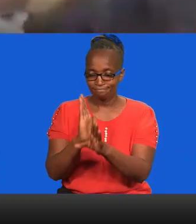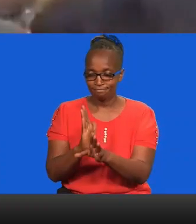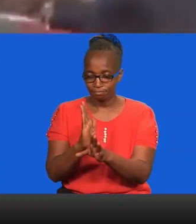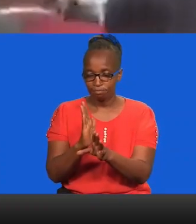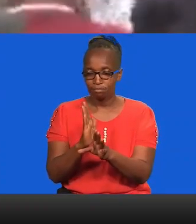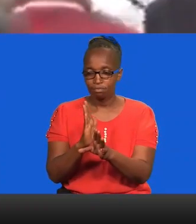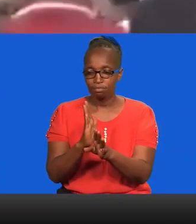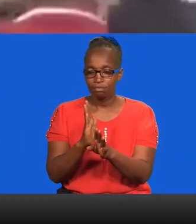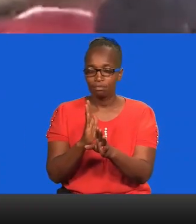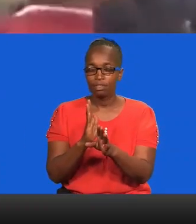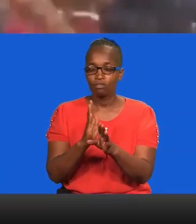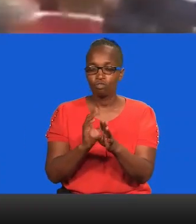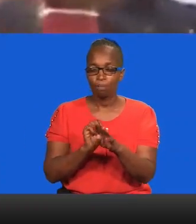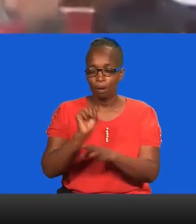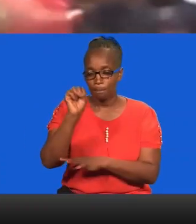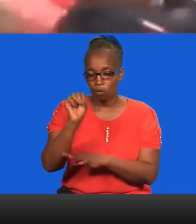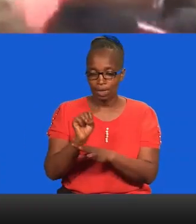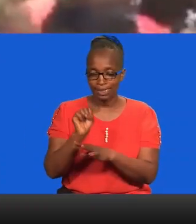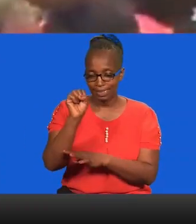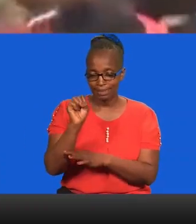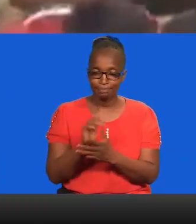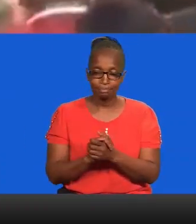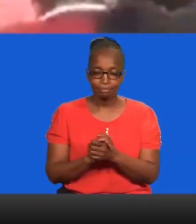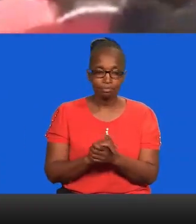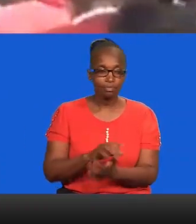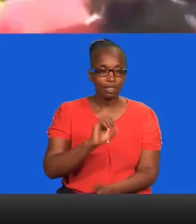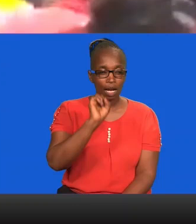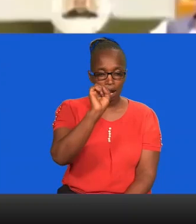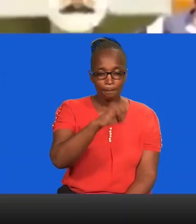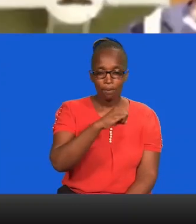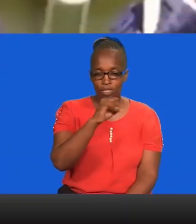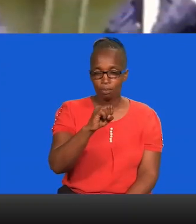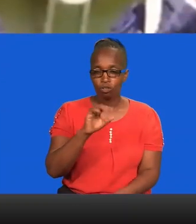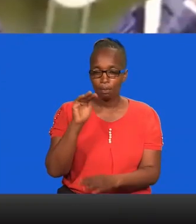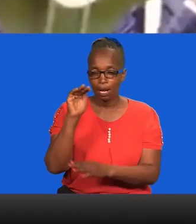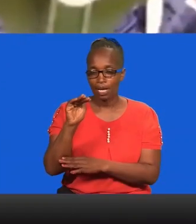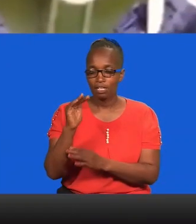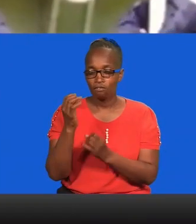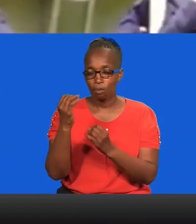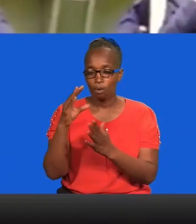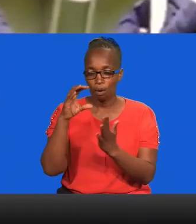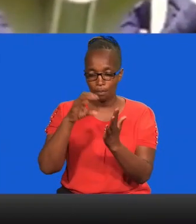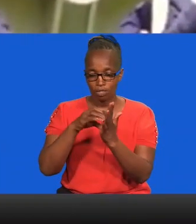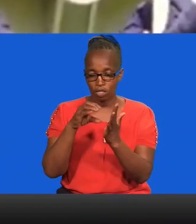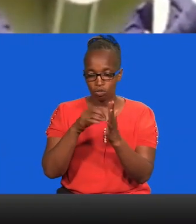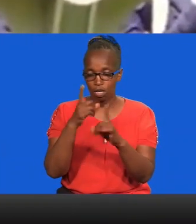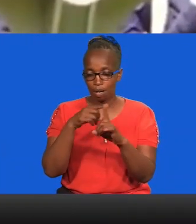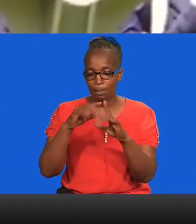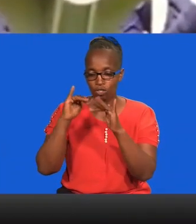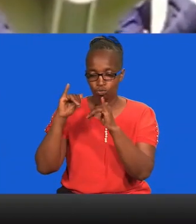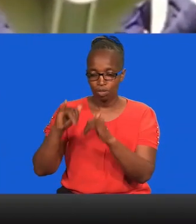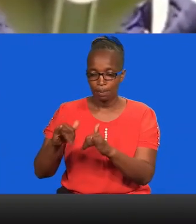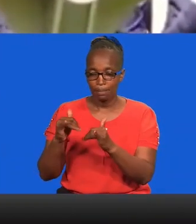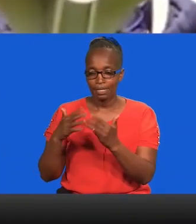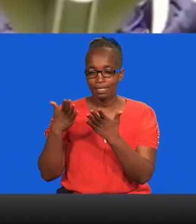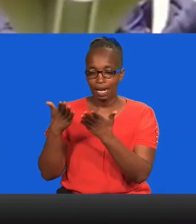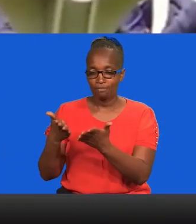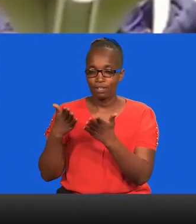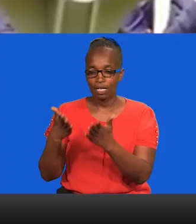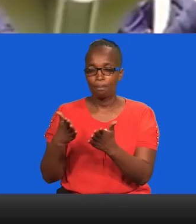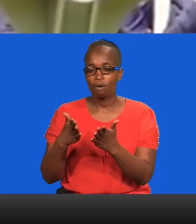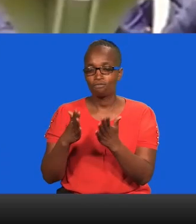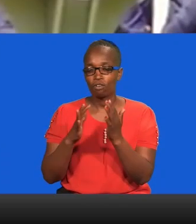Ruto alimpendelea aliyekuwa naibu wake Rigathi Gachagua. Hatua ambayo ilipelekea Kindiki